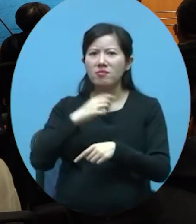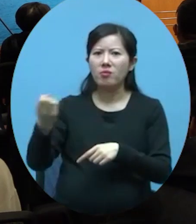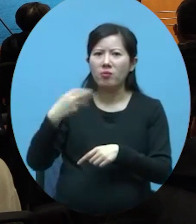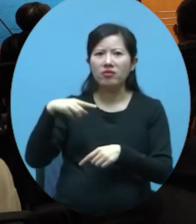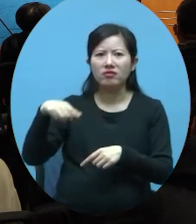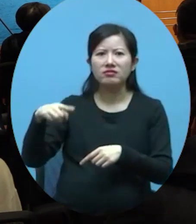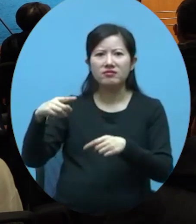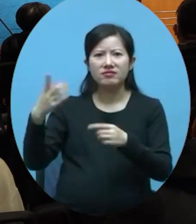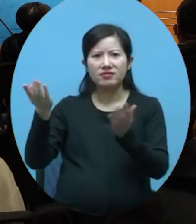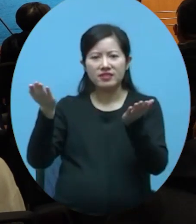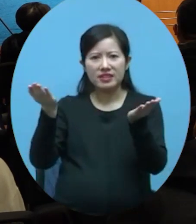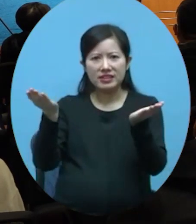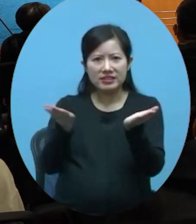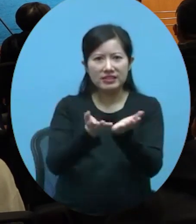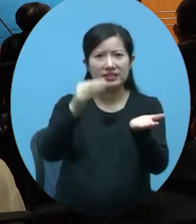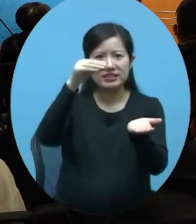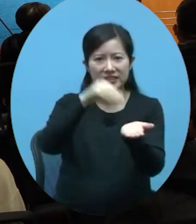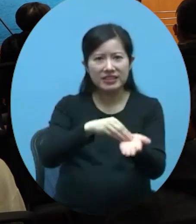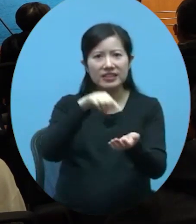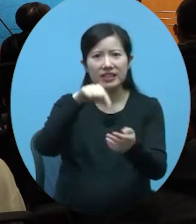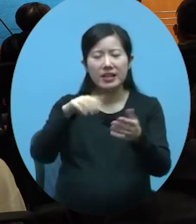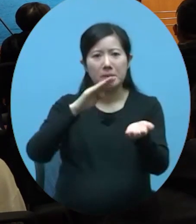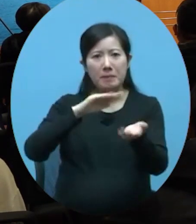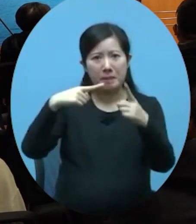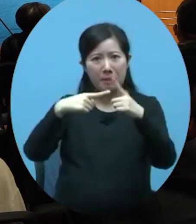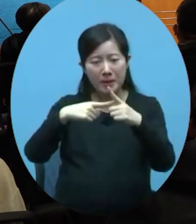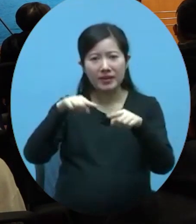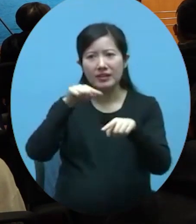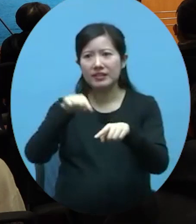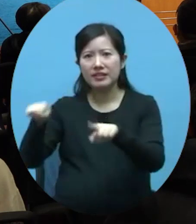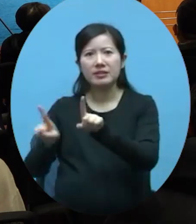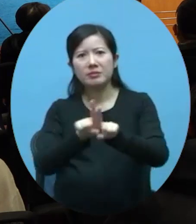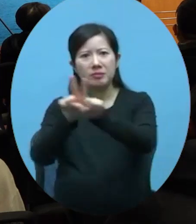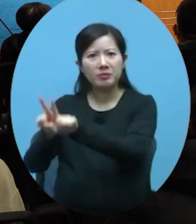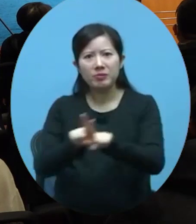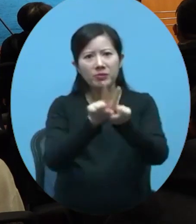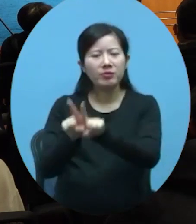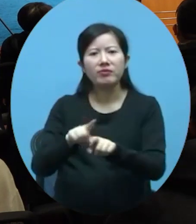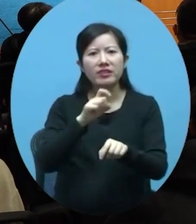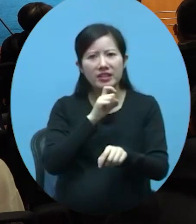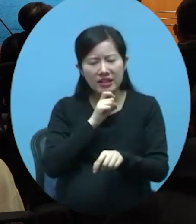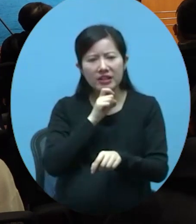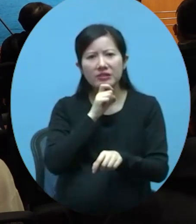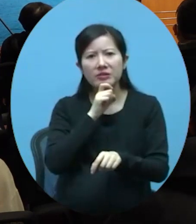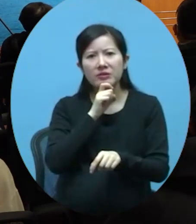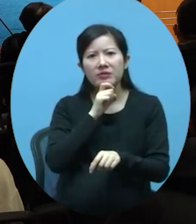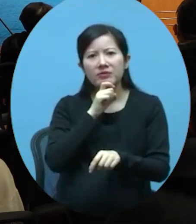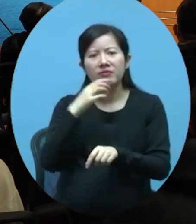个案的紧密接触者来的他说打过去卫生署确认了就说他是紧密接触者但是呢